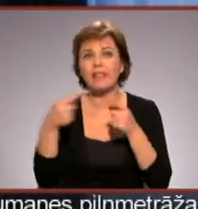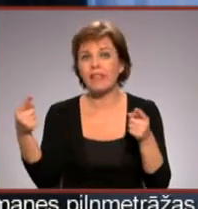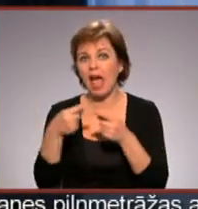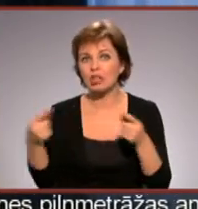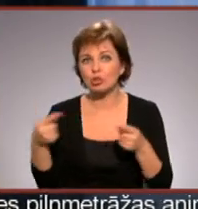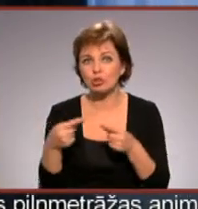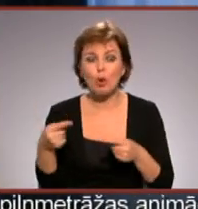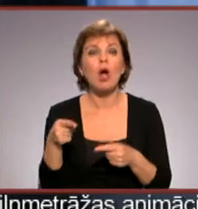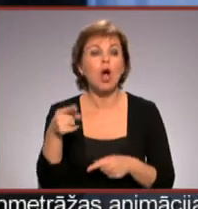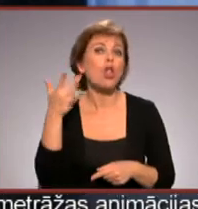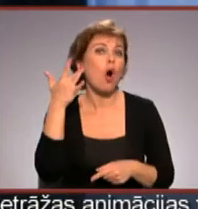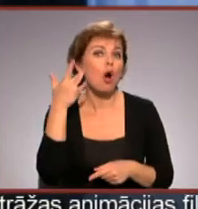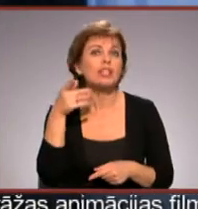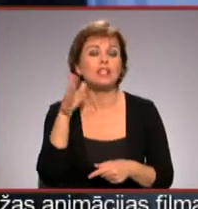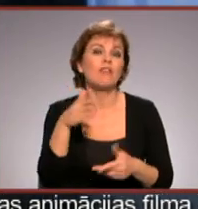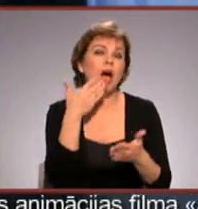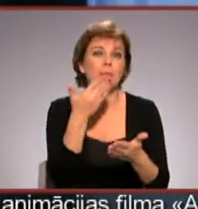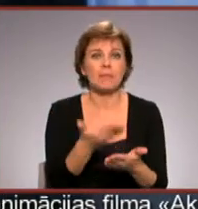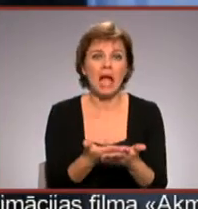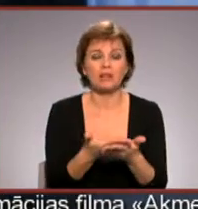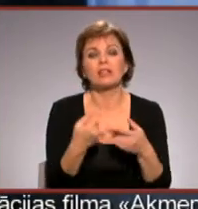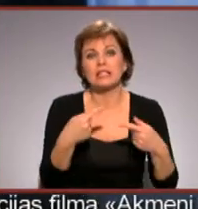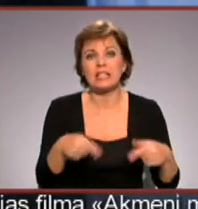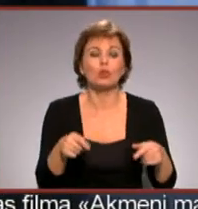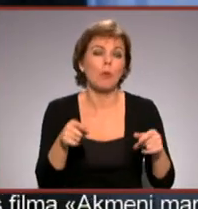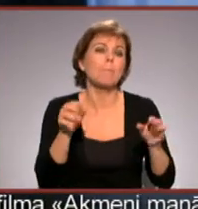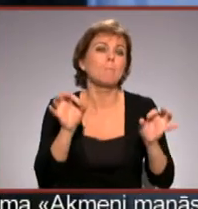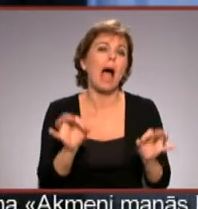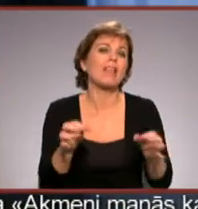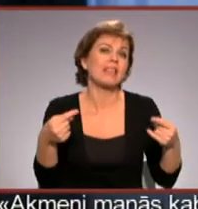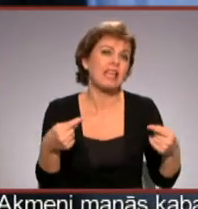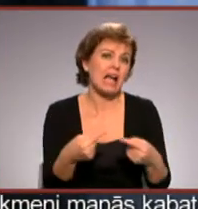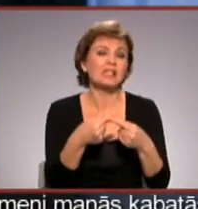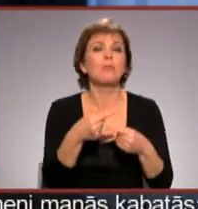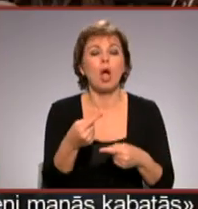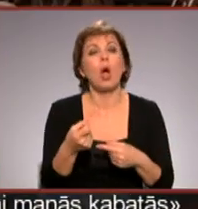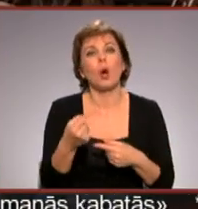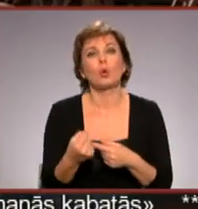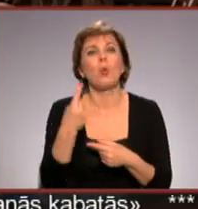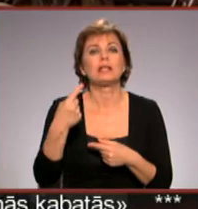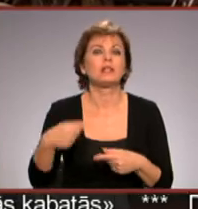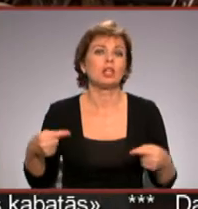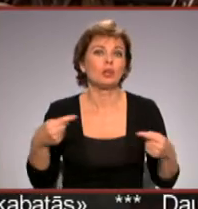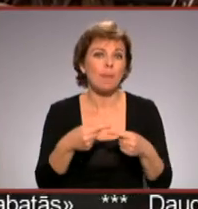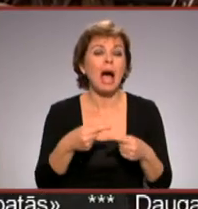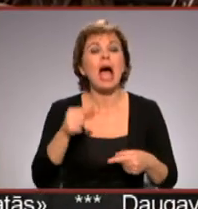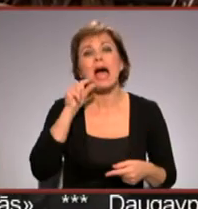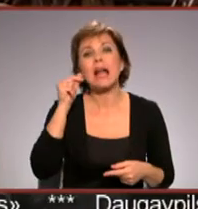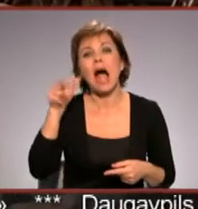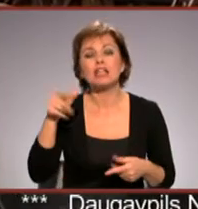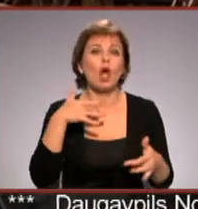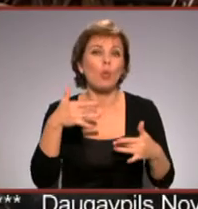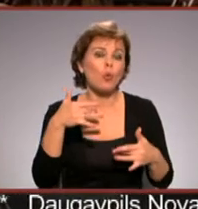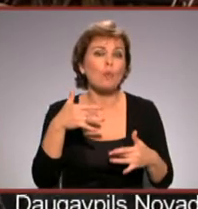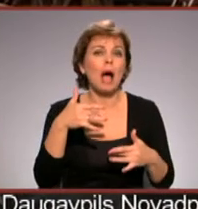nost loģiski, tur, protams, var piedāvāt kaut kādu citu patiesību tā vietā. Un es gribu teikt, ka arī rodās citu patiesību. Raiņa Lugā redzēja